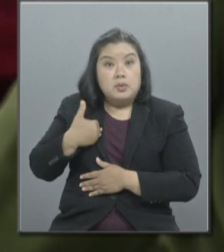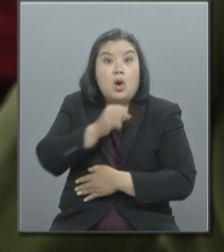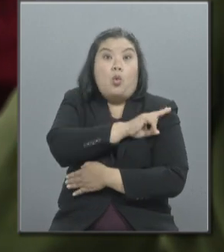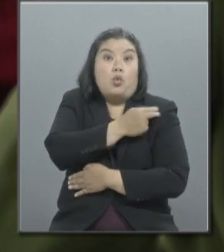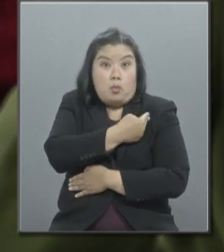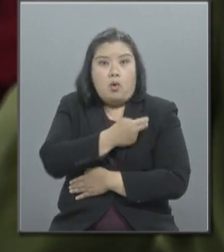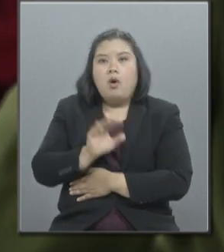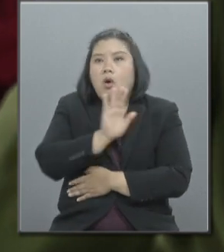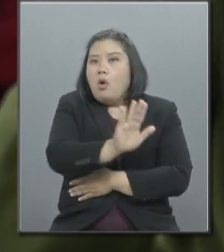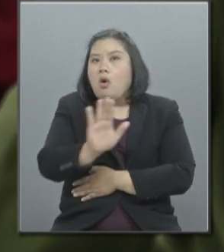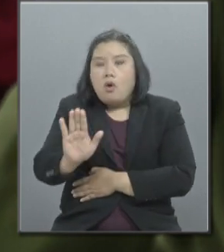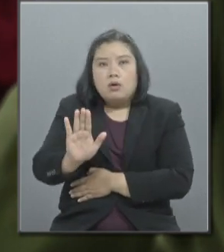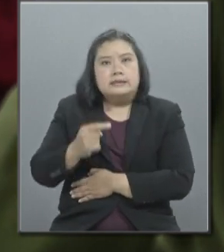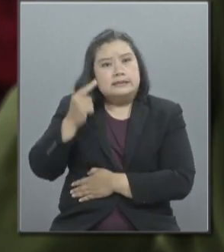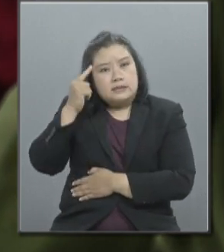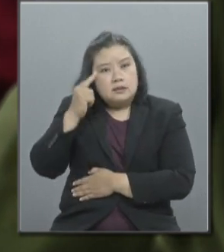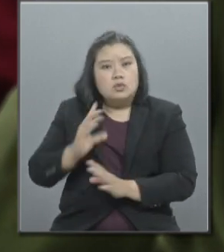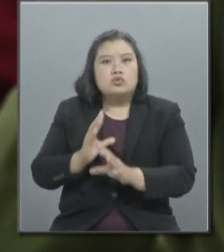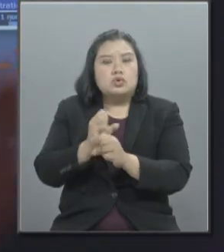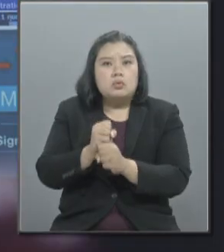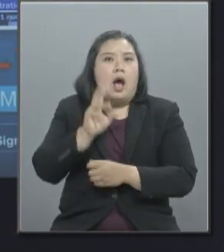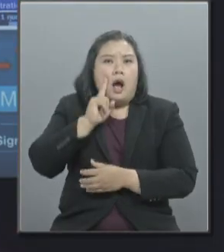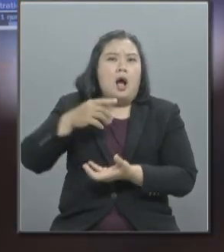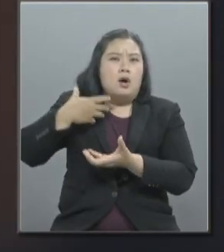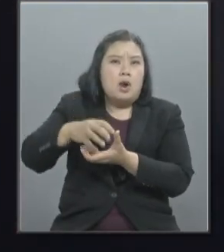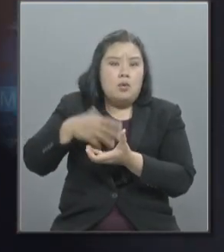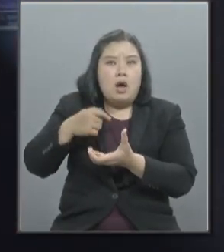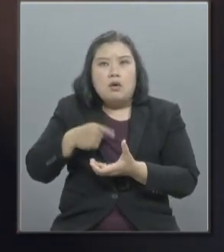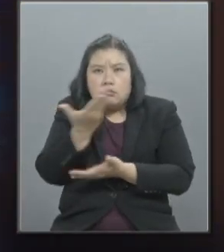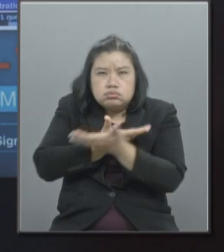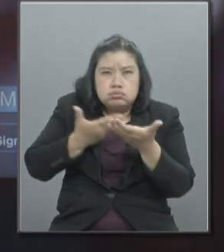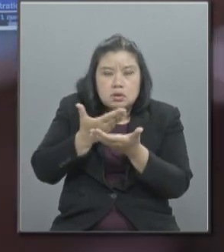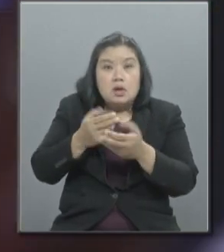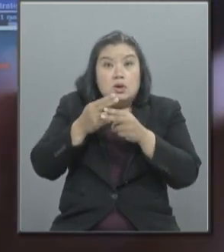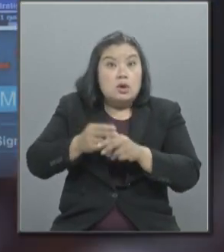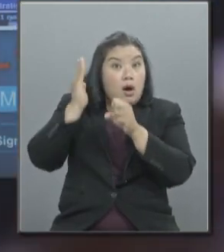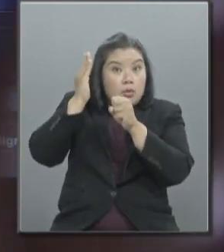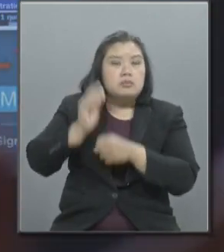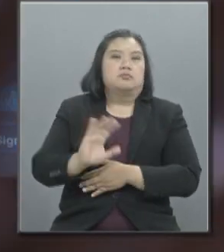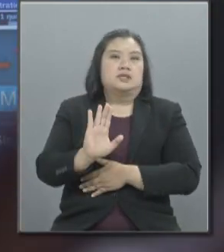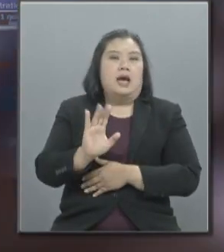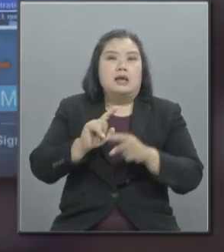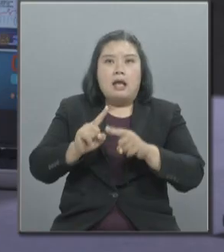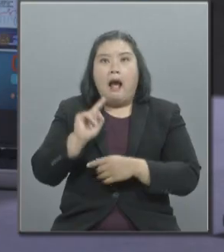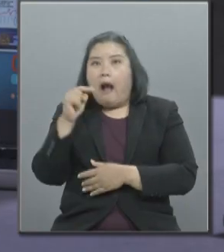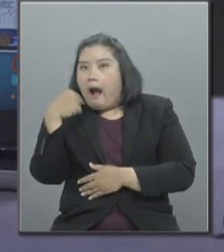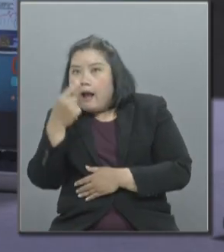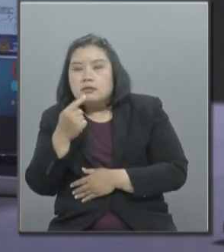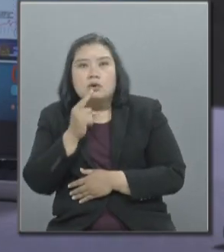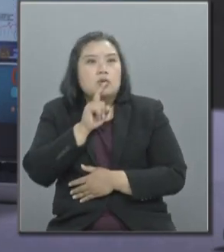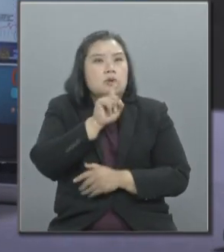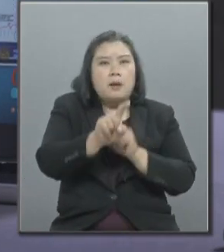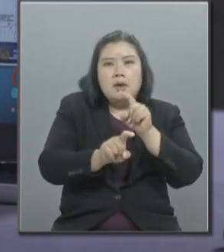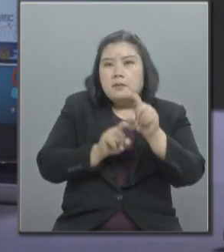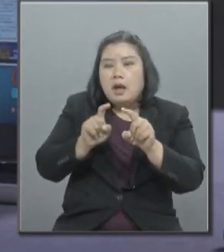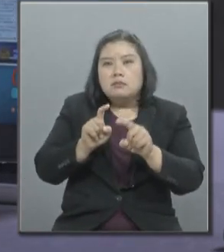แต่ละท่านที่นำเสนอในข่าวนะฮะที่ไม่ใช่แค่เฉพาะในแพทย์ทวีสินที่เป็นผู้ที่มาแถลงเป็นโฆษกเนี่ยเราก็ต้องฟังจากท่